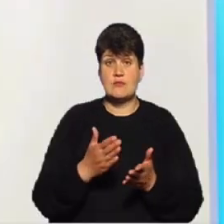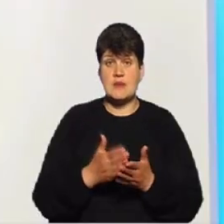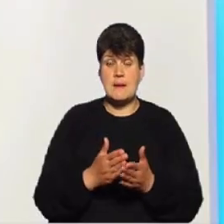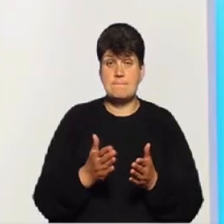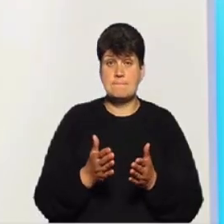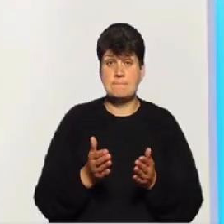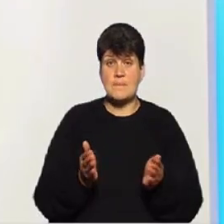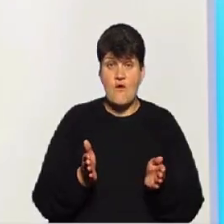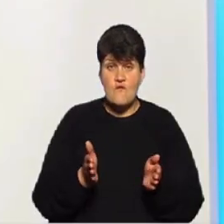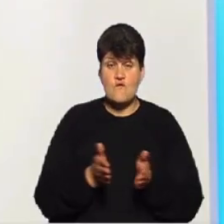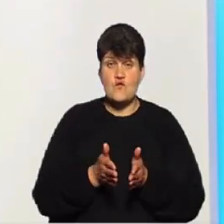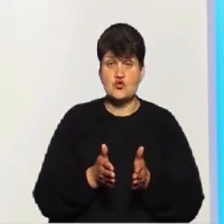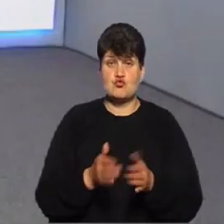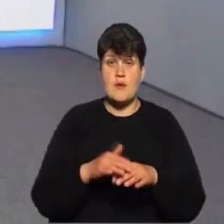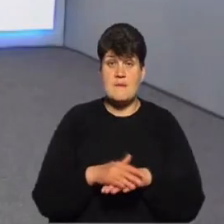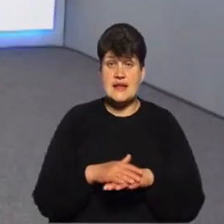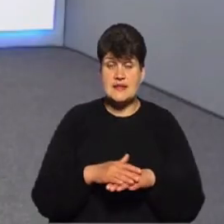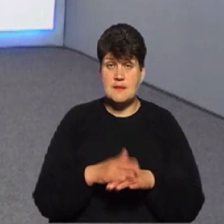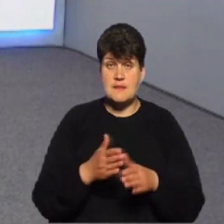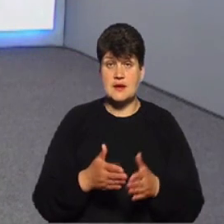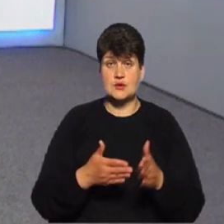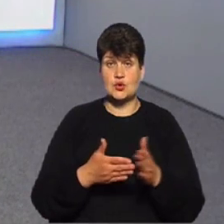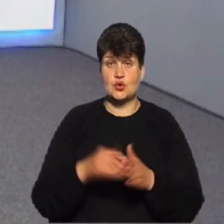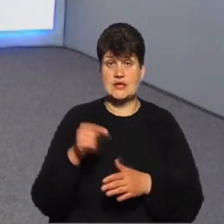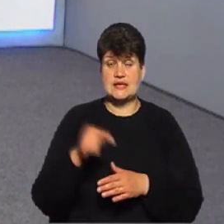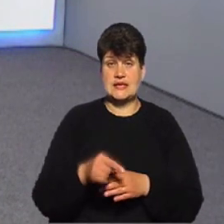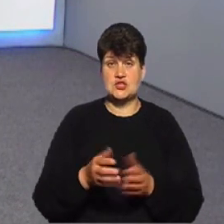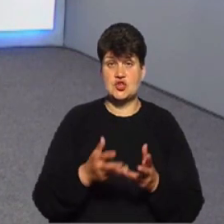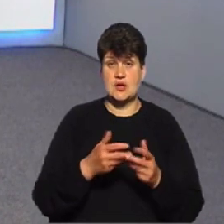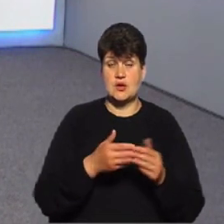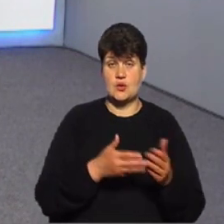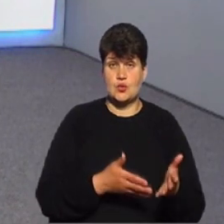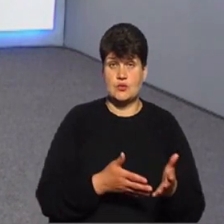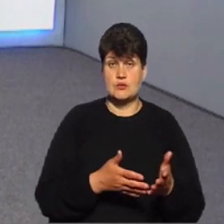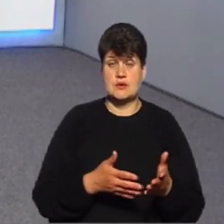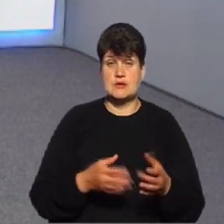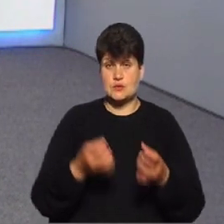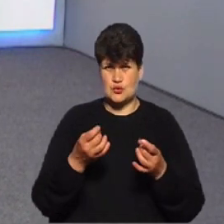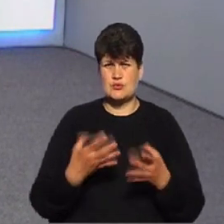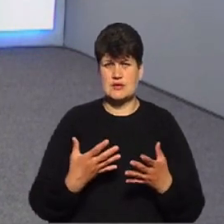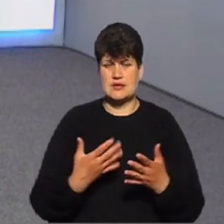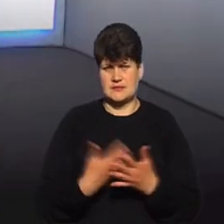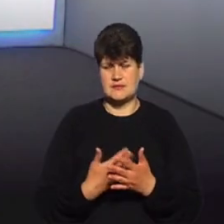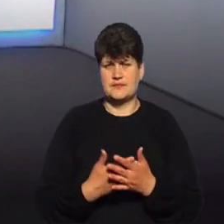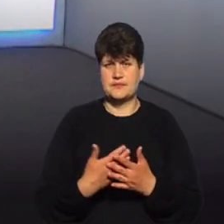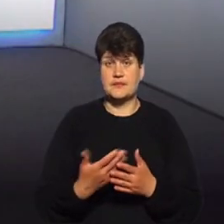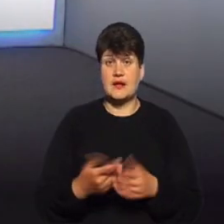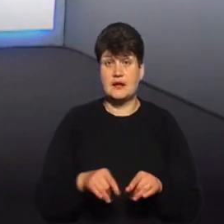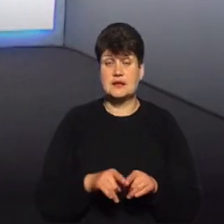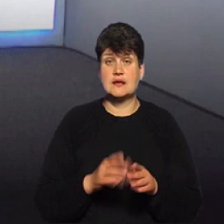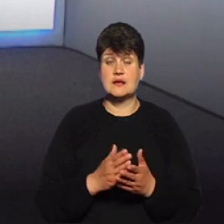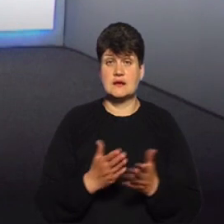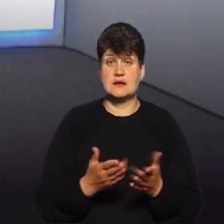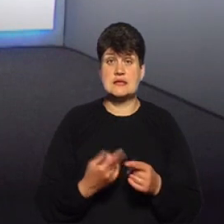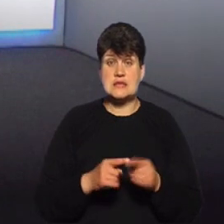більш вузьку, там, математика в межах, так, до тисячі рахуємо. Ага. Ну, якщо спростити. Звичайно, я утрірую, але так воно є. Добре,